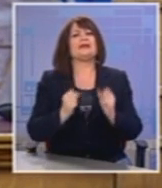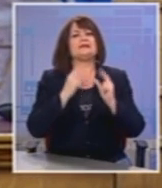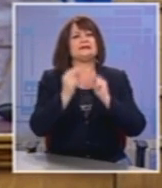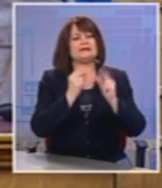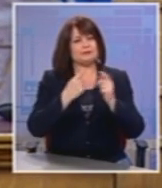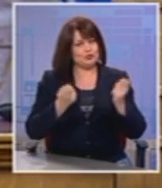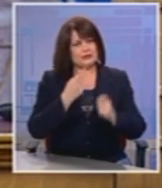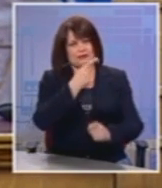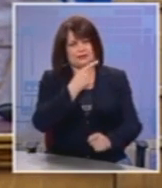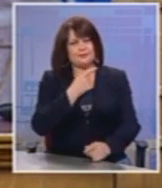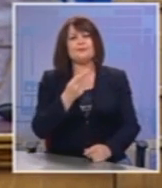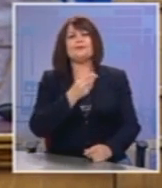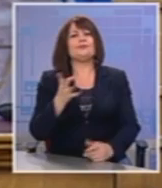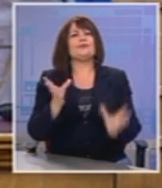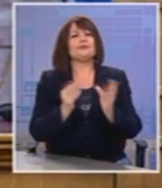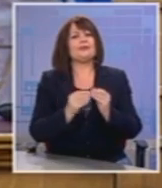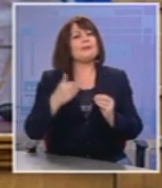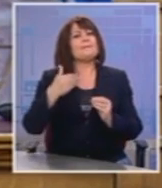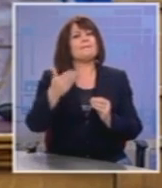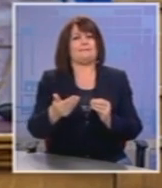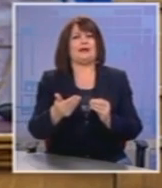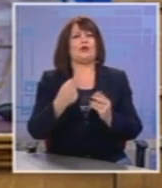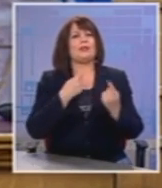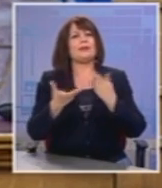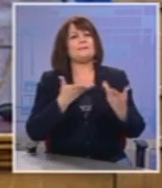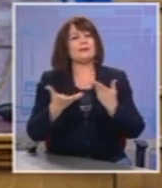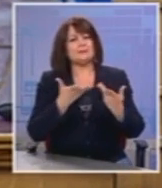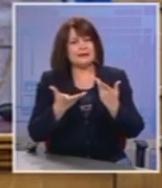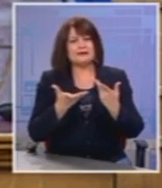πραγματοποιείται σχετικά με το μέλλον των διαπραγματεύσεων